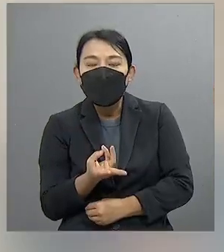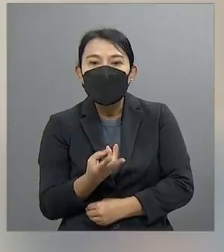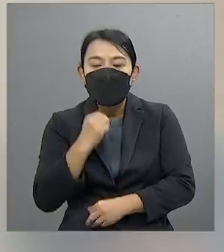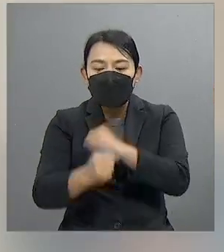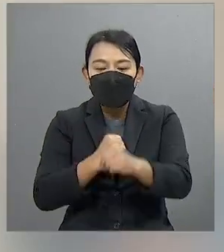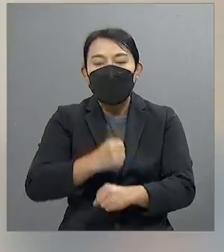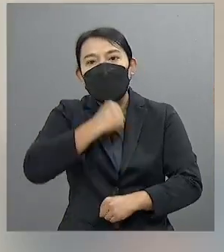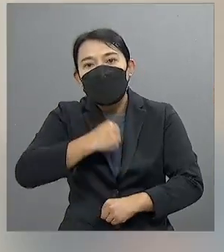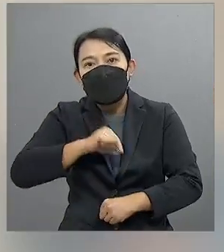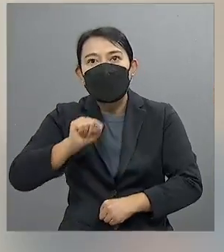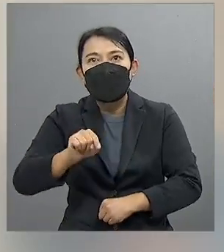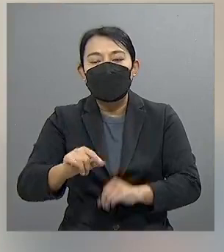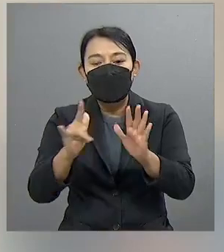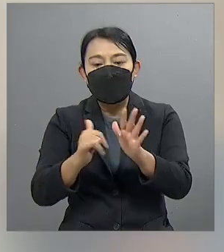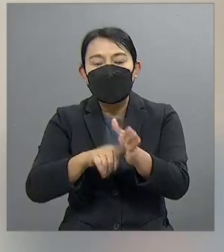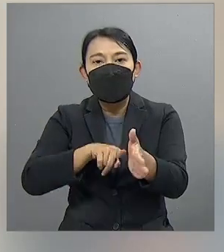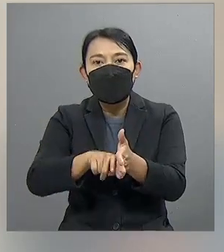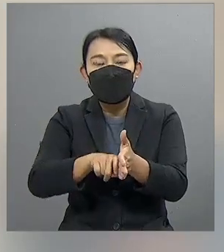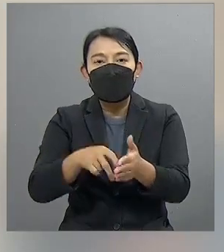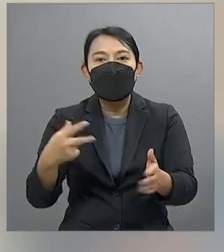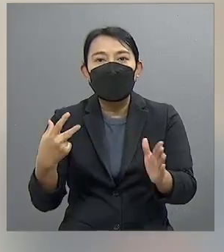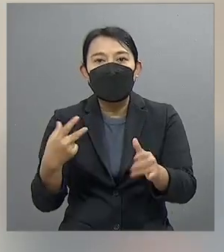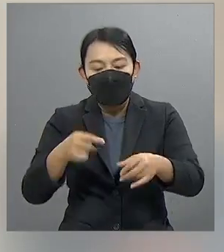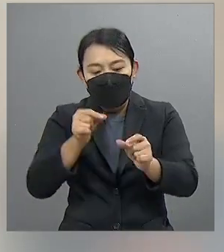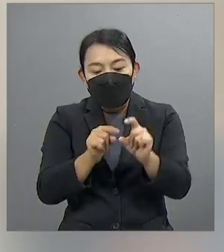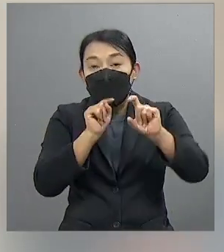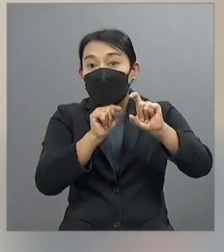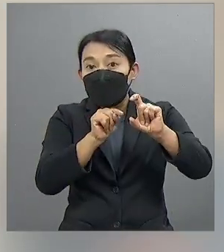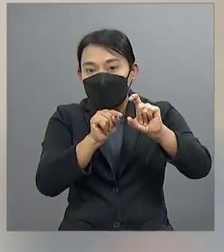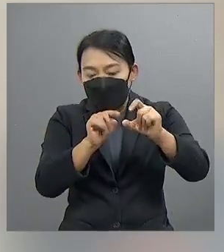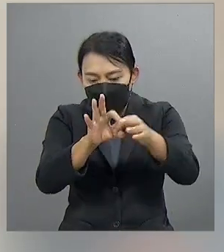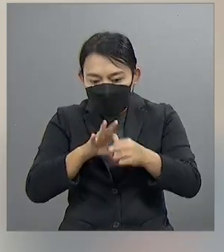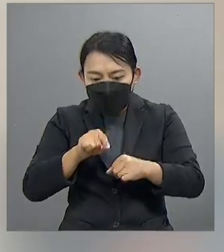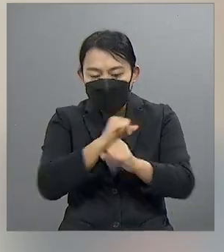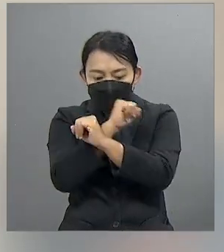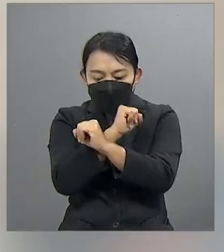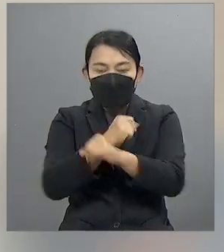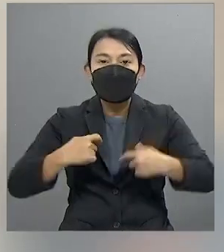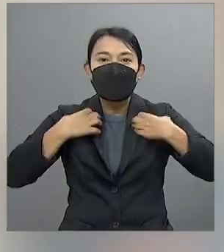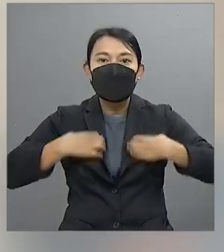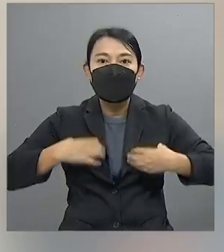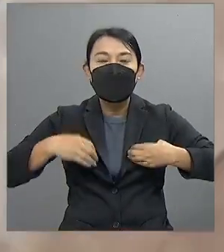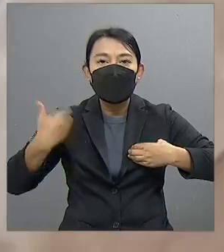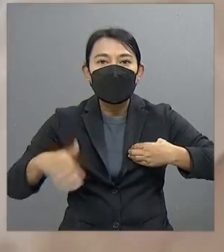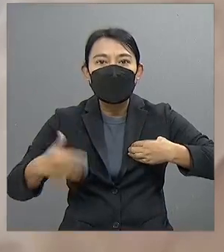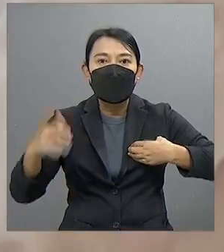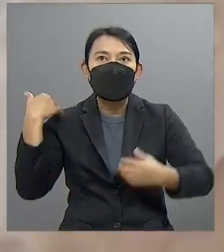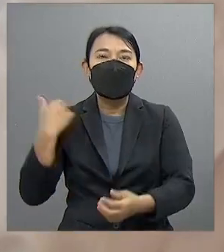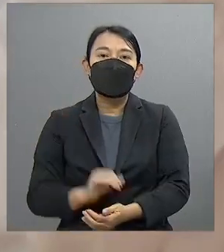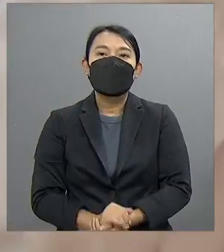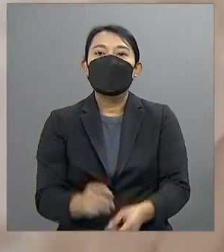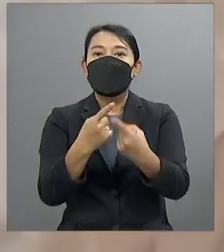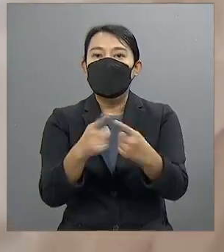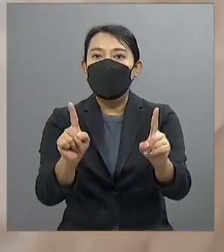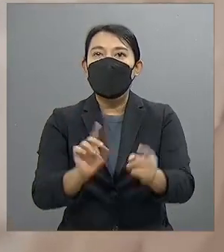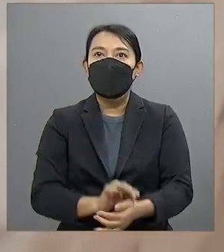นะแล้วก็เป็นอยู่ในแนวทางในการป้องกันปอดอักเสบในผู้ใหญ่อยู่แล้วนะครับแต่ว่าต้องเรียนครับว่าวัค